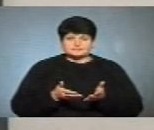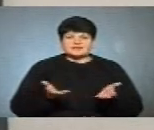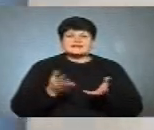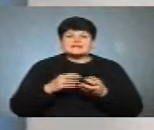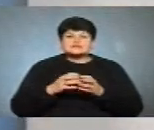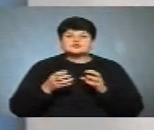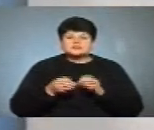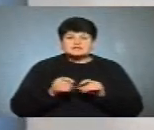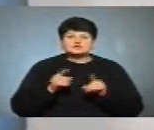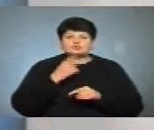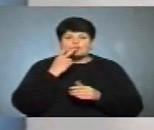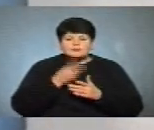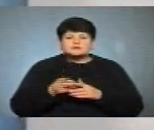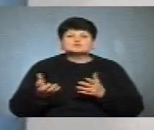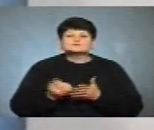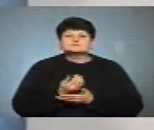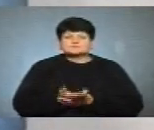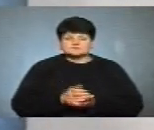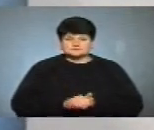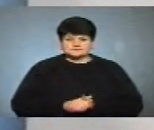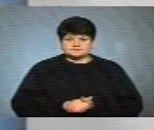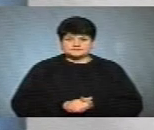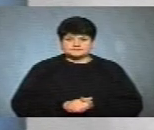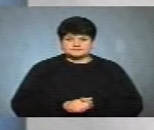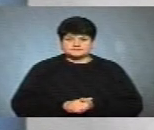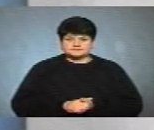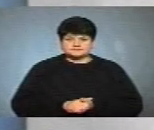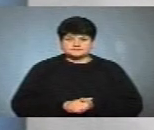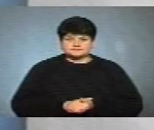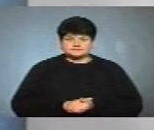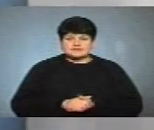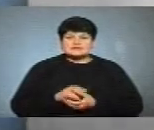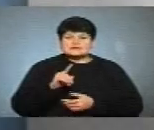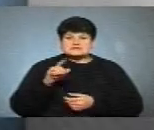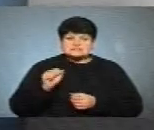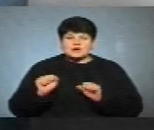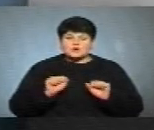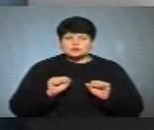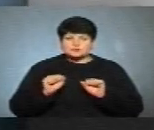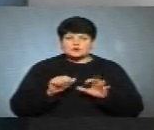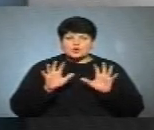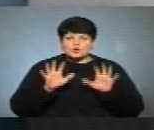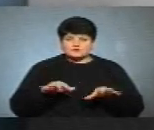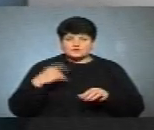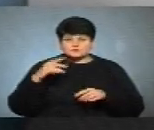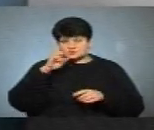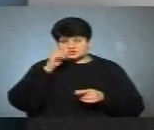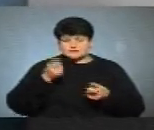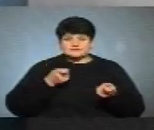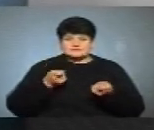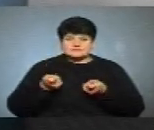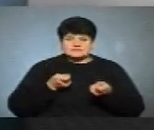нами. Які результати, що побачили, що виявили? За розпорядженням голови